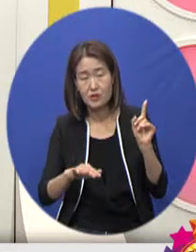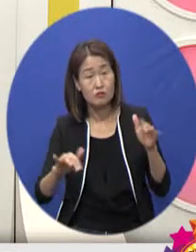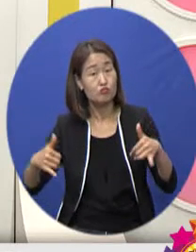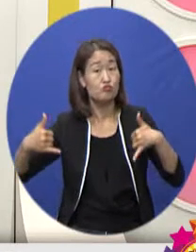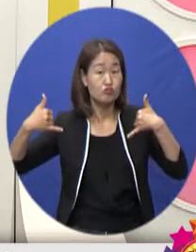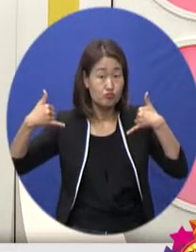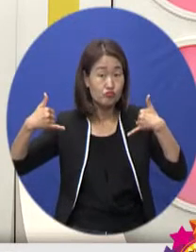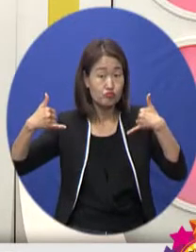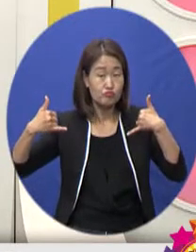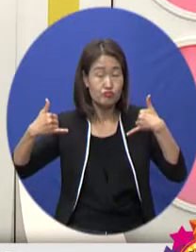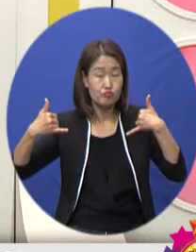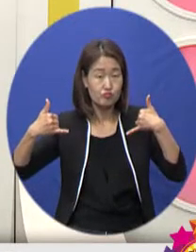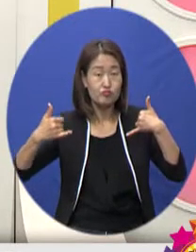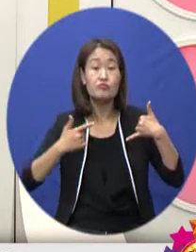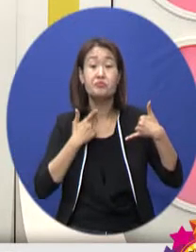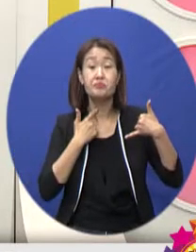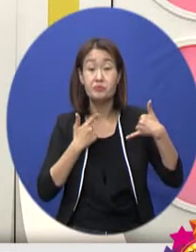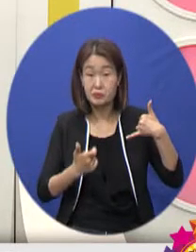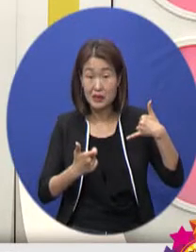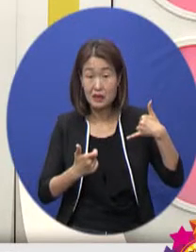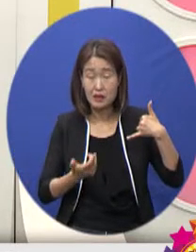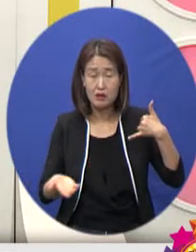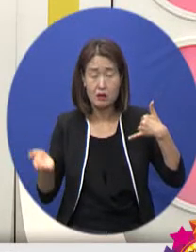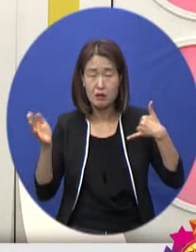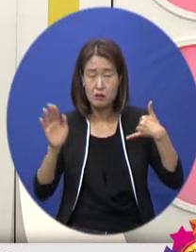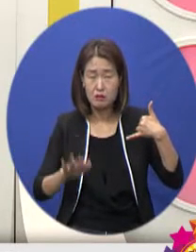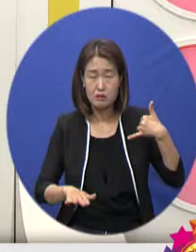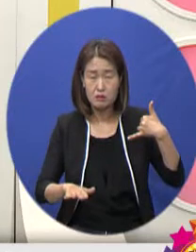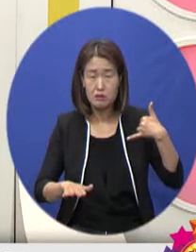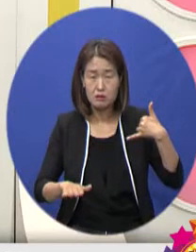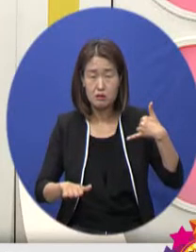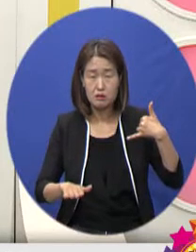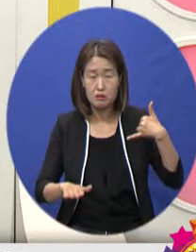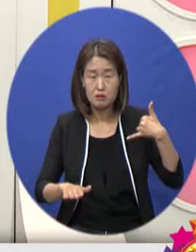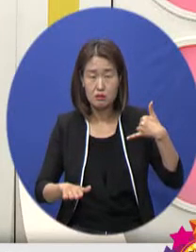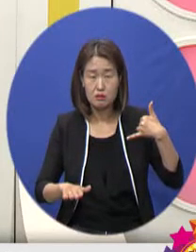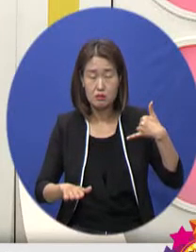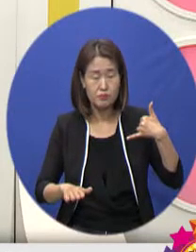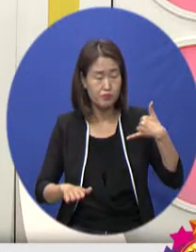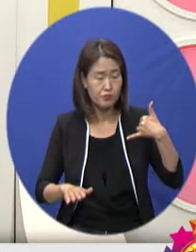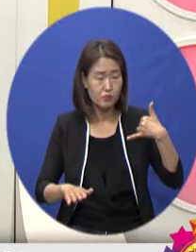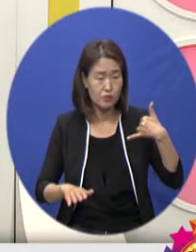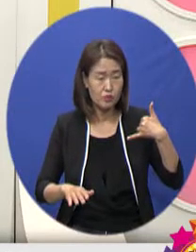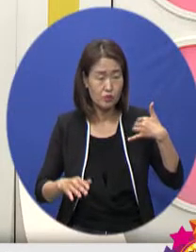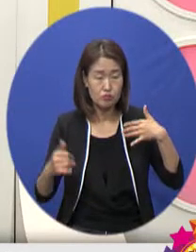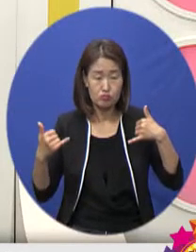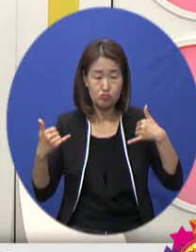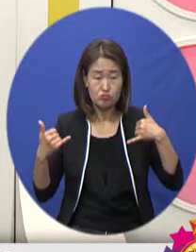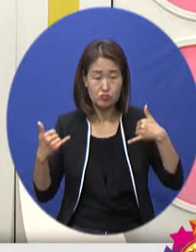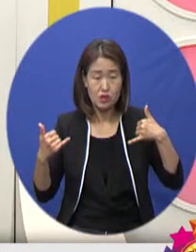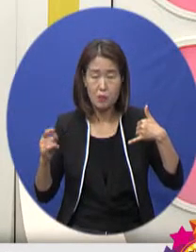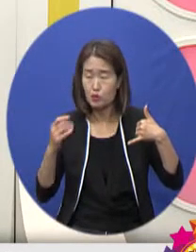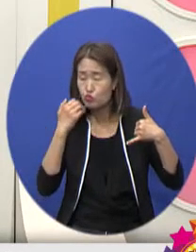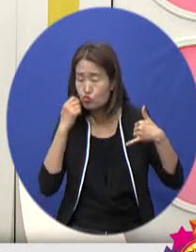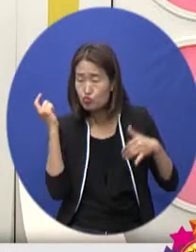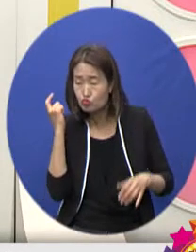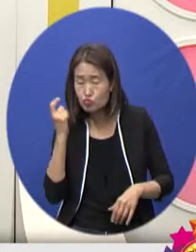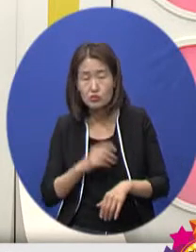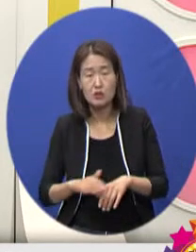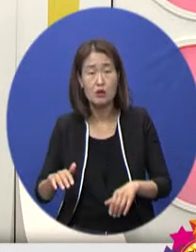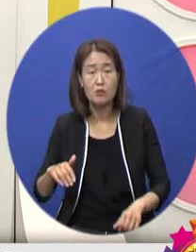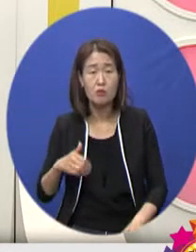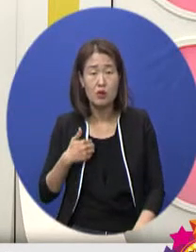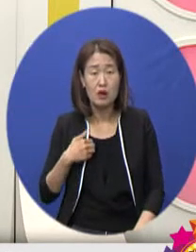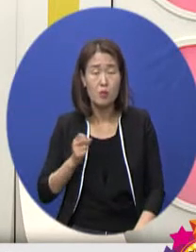통화했거든요. 네. 통화했는데 아마 이제 그 호텔 전화를 썼으니까 아마 들었나 봐요. 네, 네.